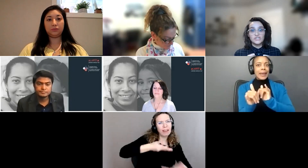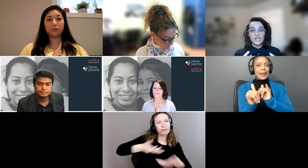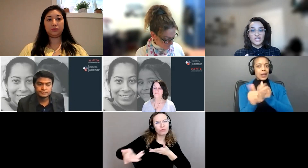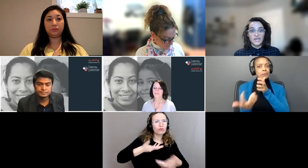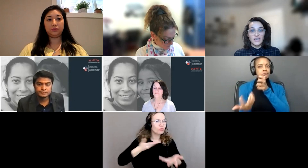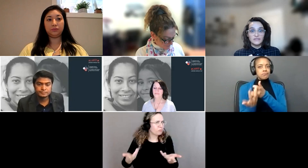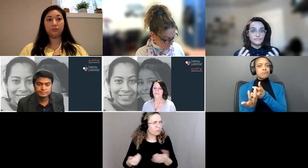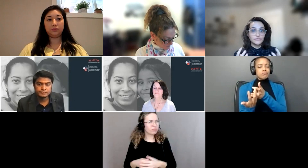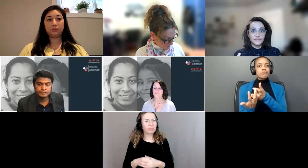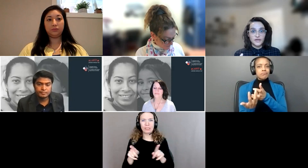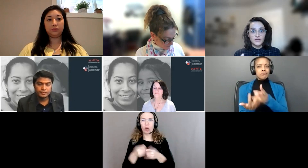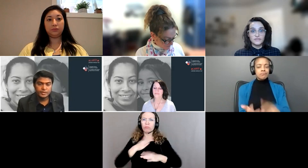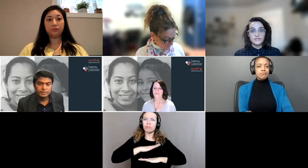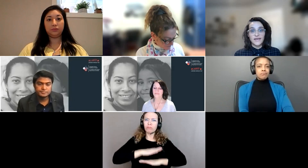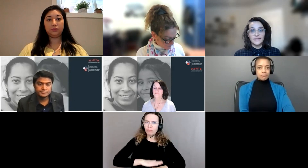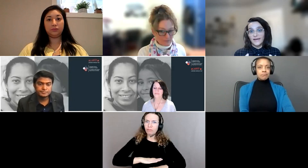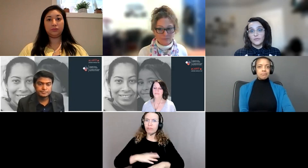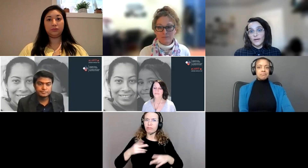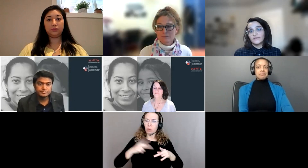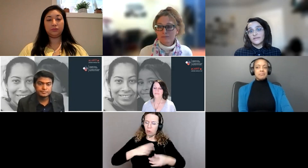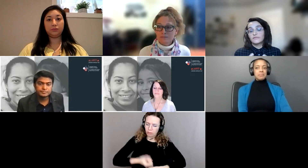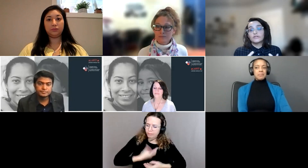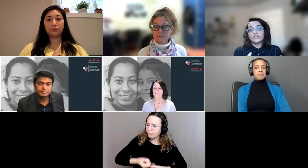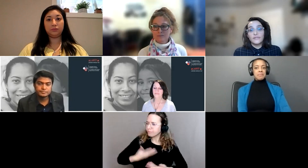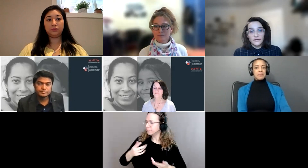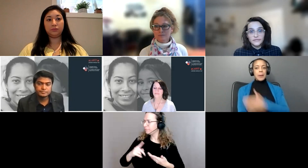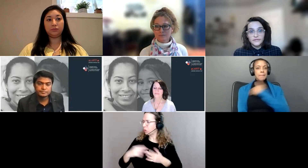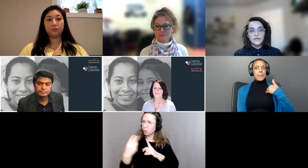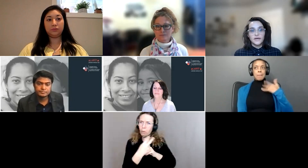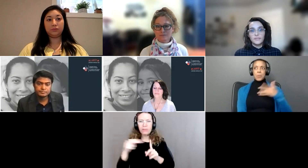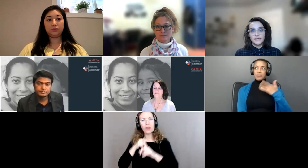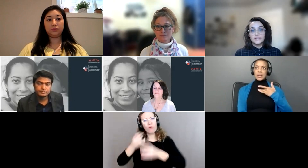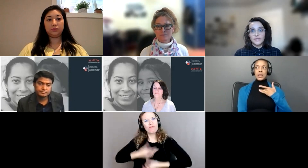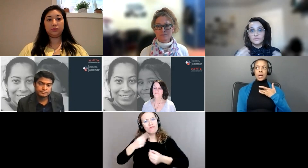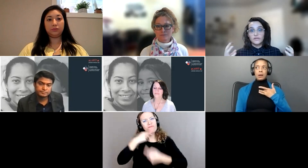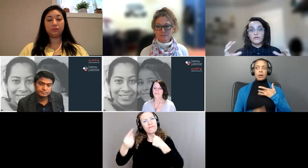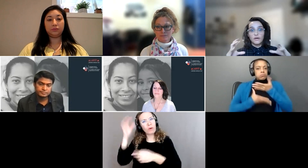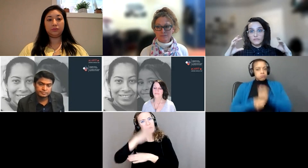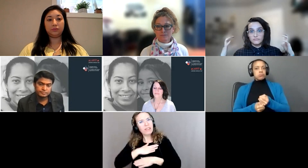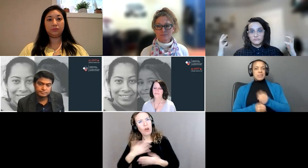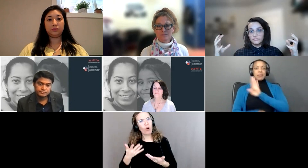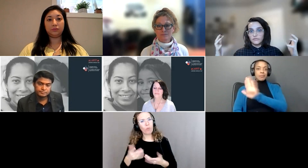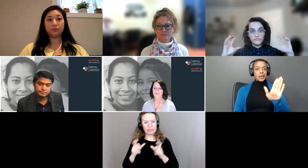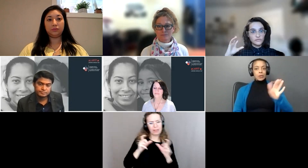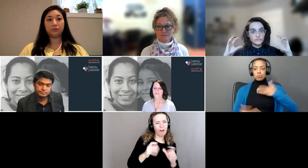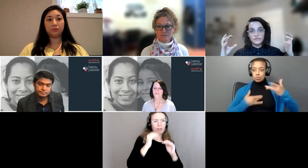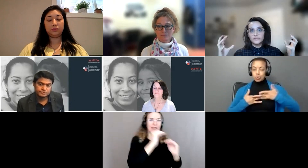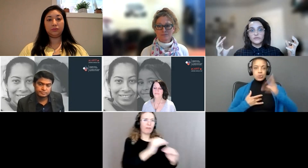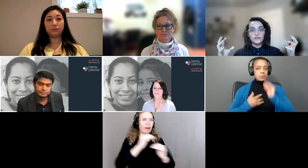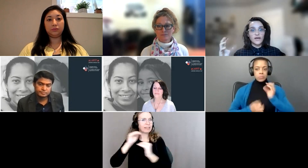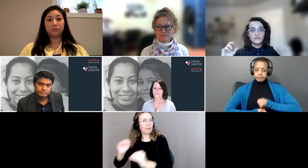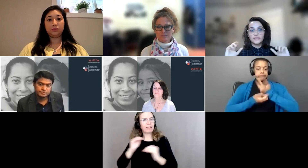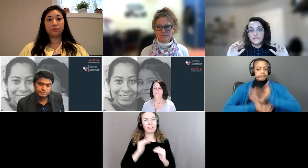un réconfort où les gens peuvent partager leurs points et de se défendre un et l'autre dans un espace où il y a